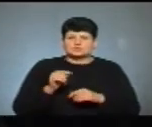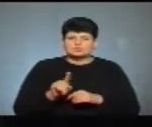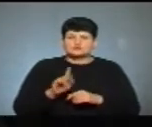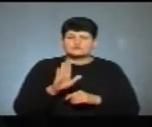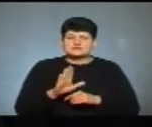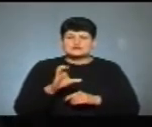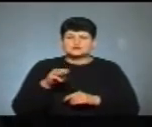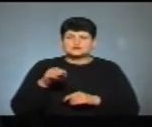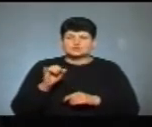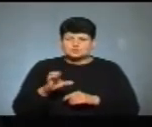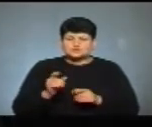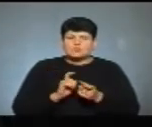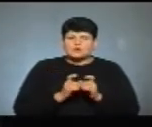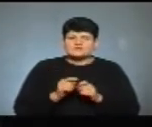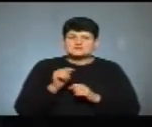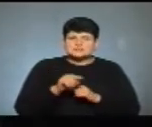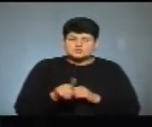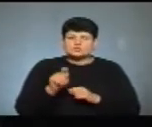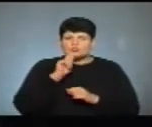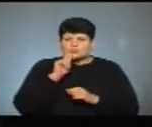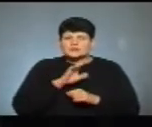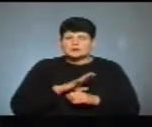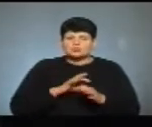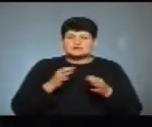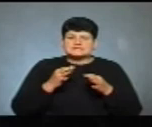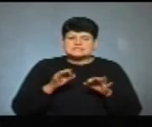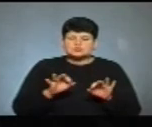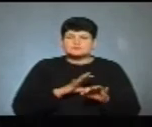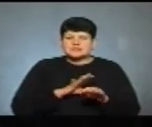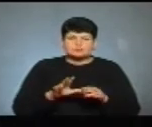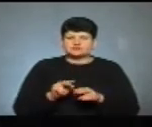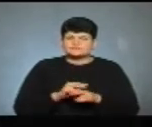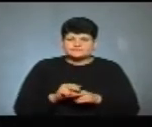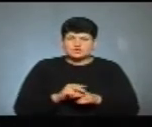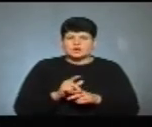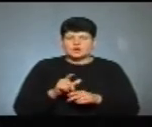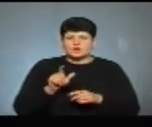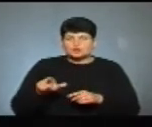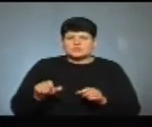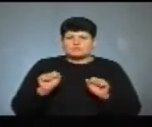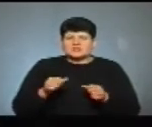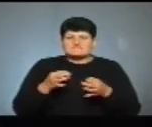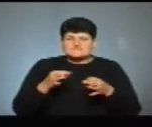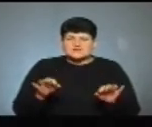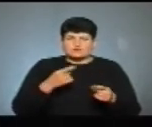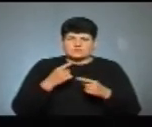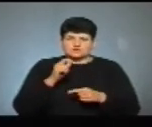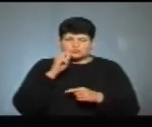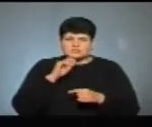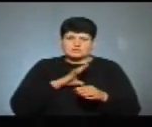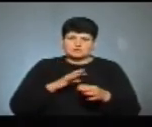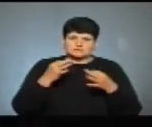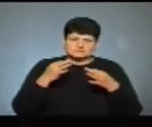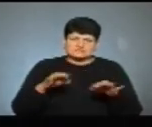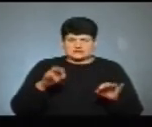Василь Стус якраз боровся за те, щоб Україна була незалежною, щоб не було цензури, щоб люди могли вільно висловлюватися, щоб Україна була демократичною і